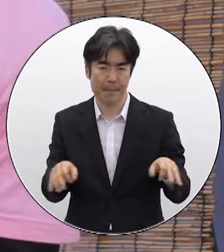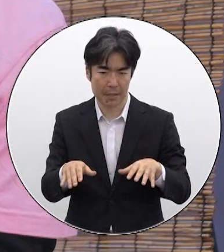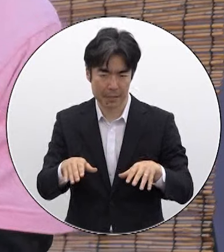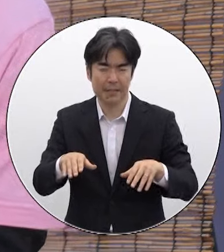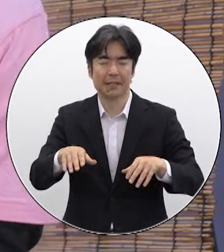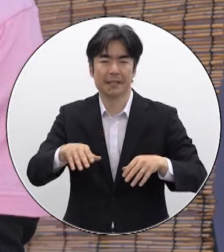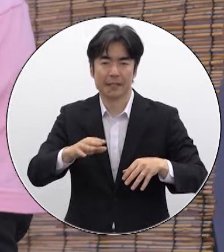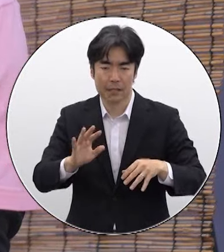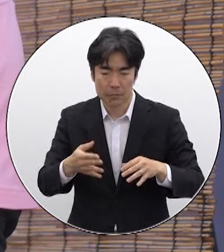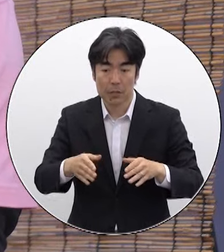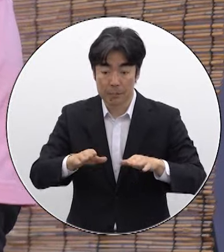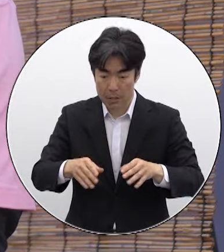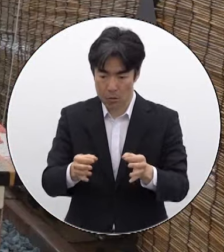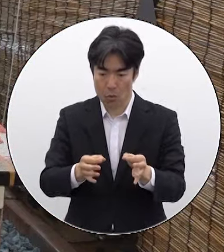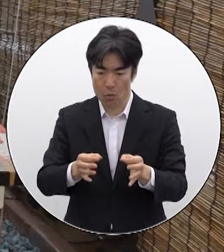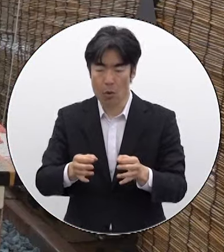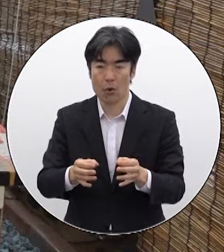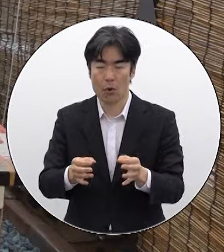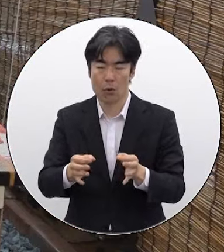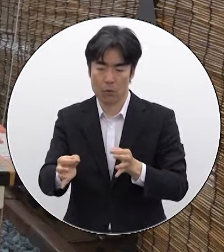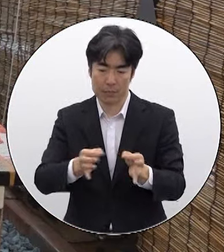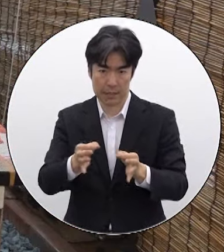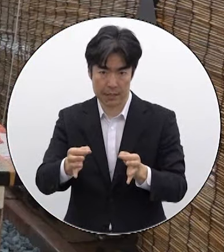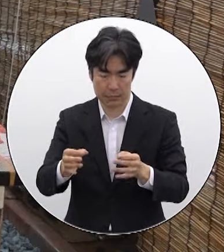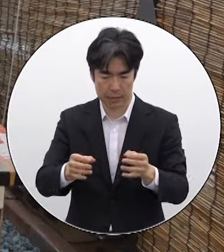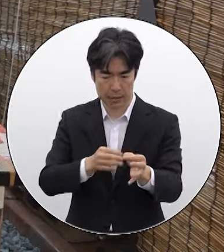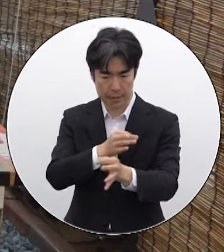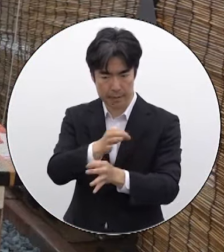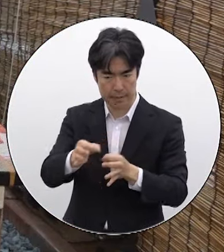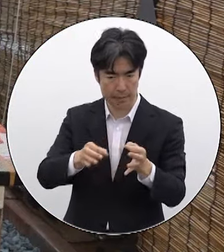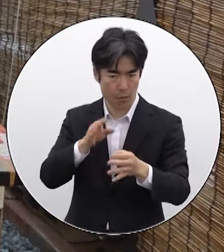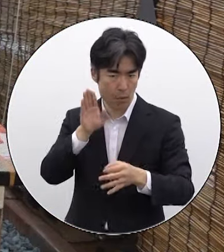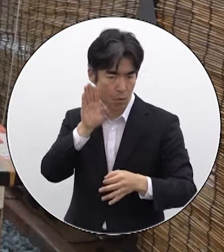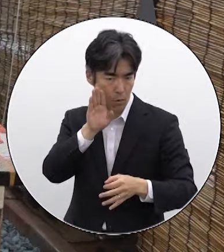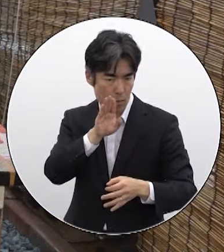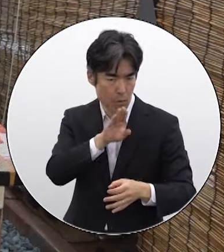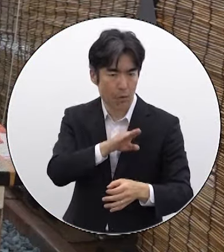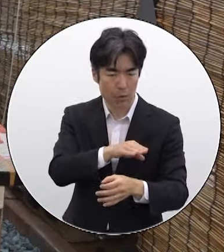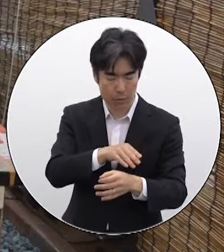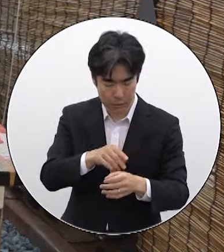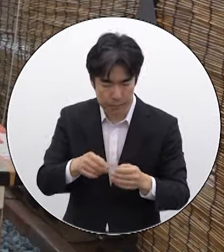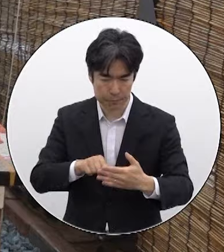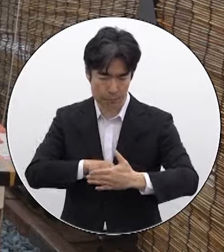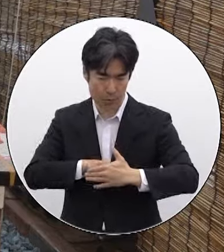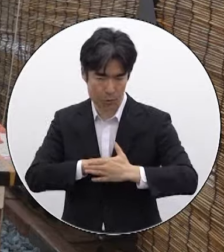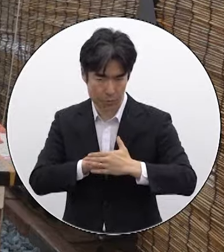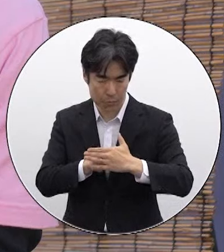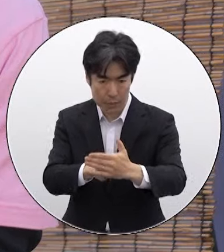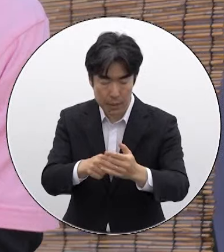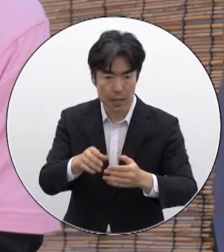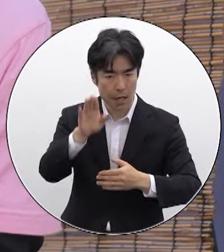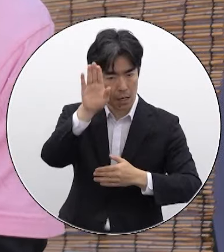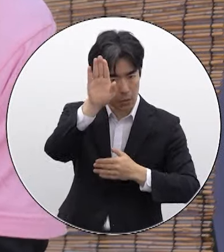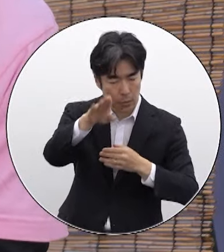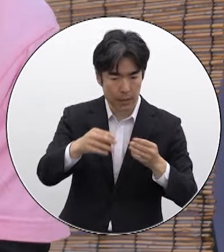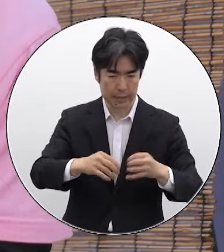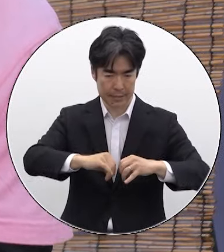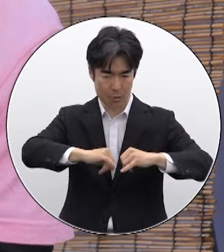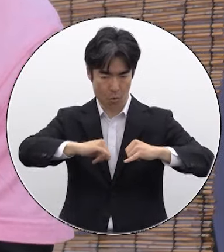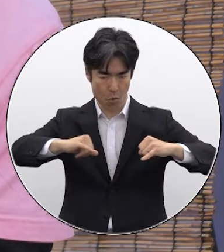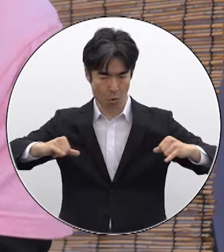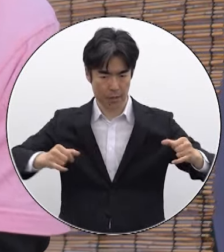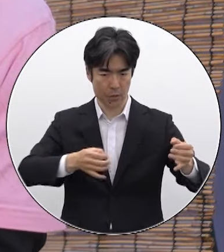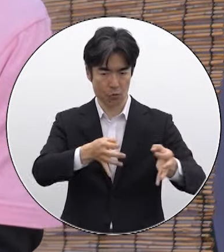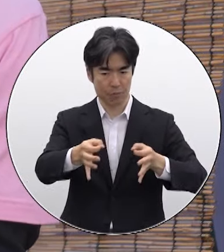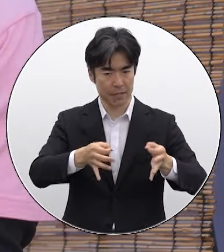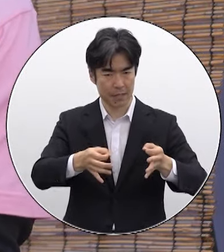かりなんですけど、うん、とりあえず今のこのお店を軌道にうまく乗せられるように努めて、うん、広いお店に、移